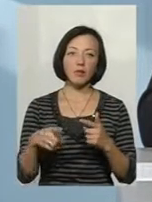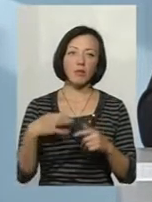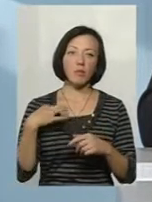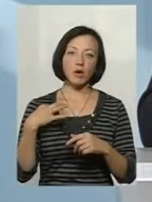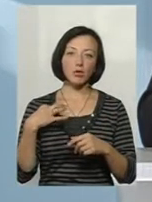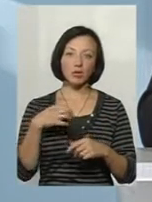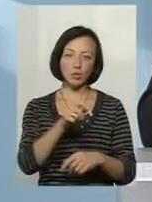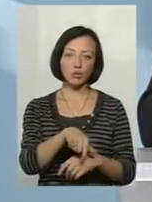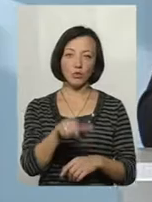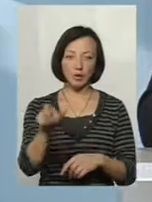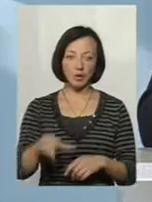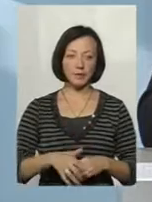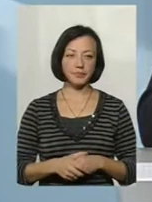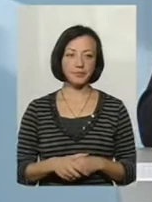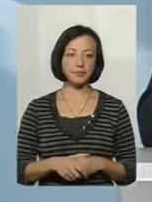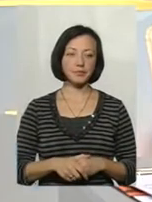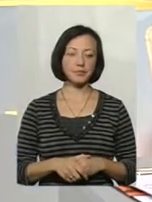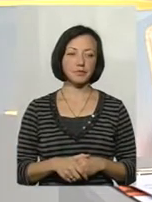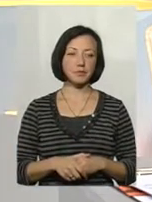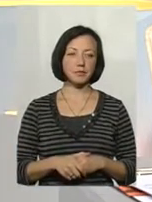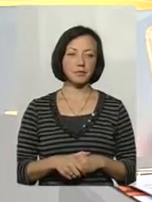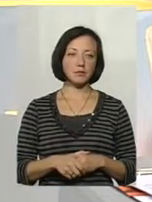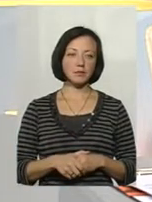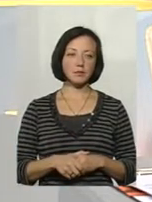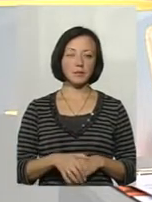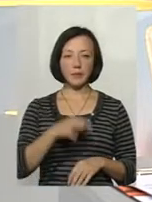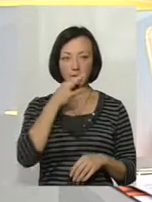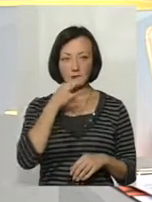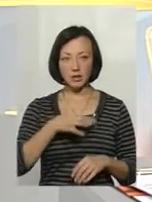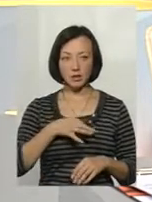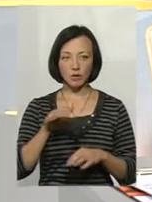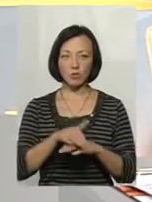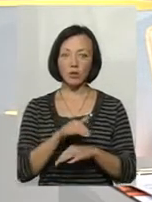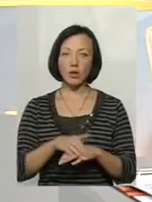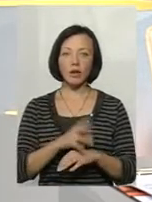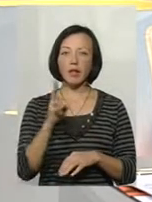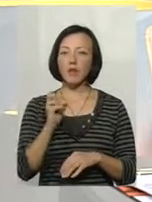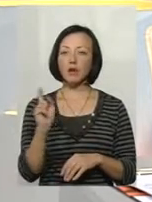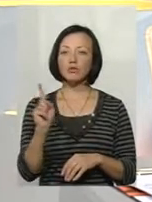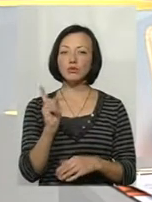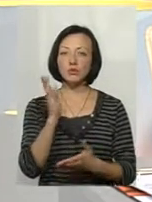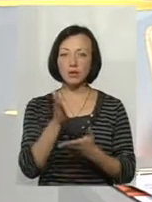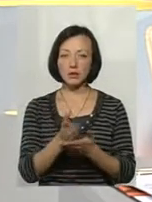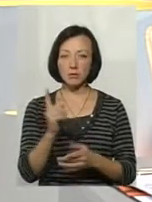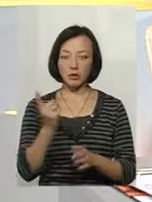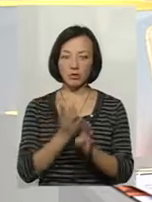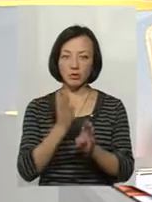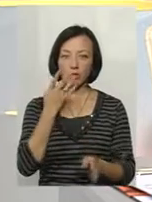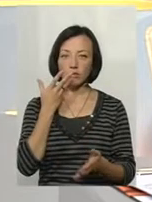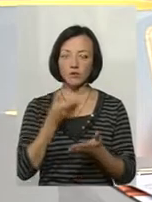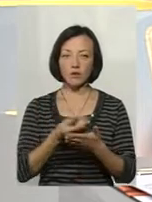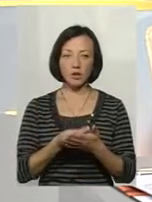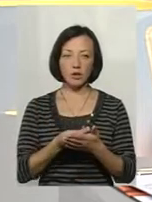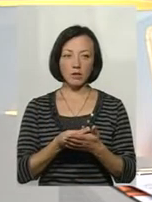користувачів. Скажіть, будь ласка, на що насамперед націлюєте